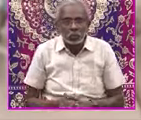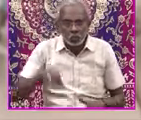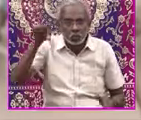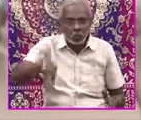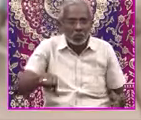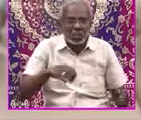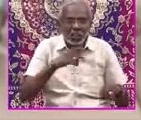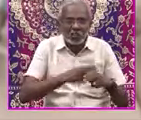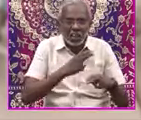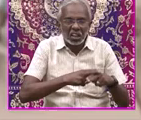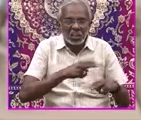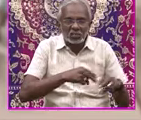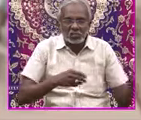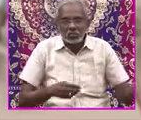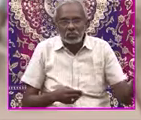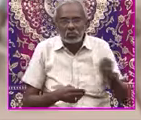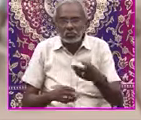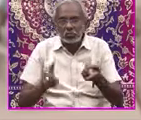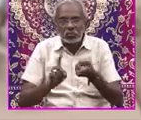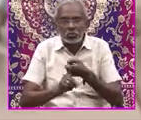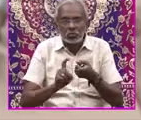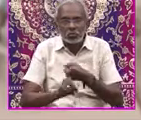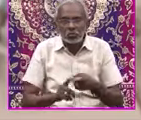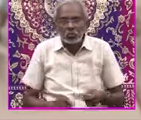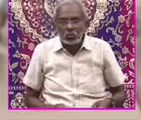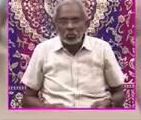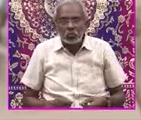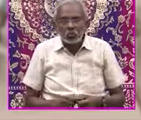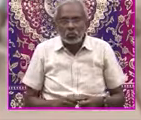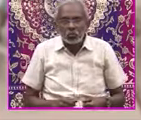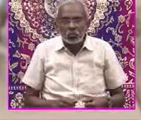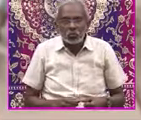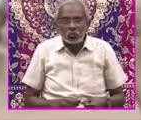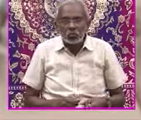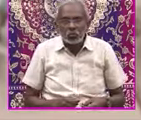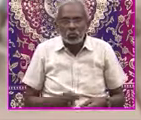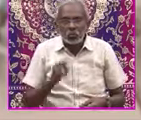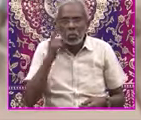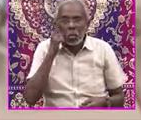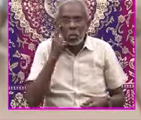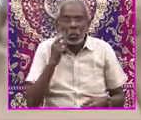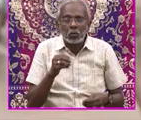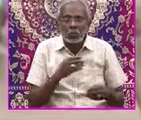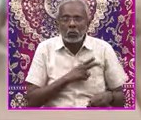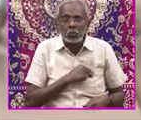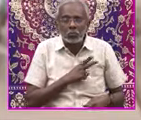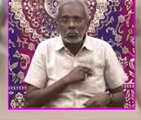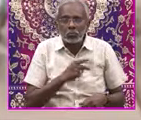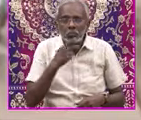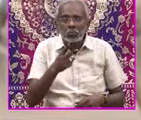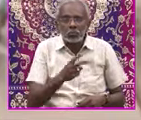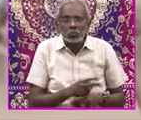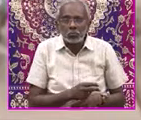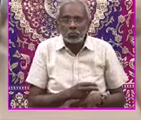போர் அப்படின்னா ஒரு நாட்டுப்புற பாடல்ல ஒருத்தர் ரொம்ப, அவர் வந்து பயந்த சுபாவம், அவருக்கு போர்னாவே